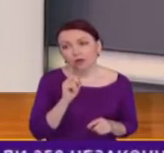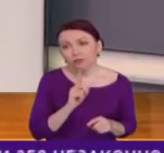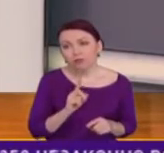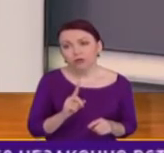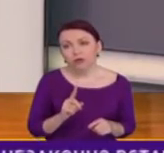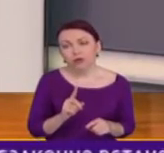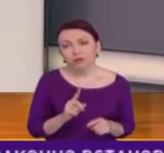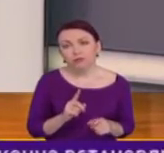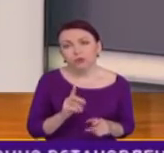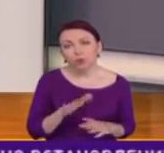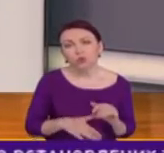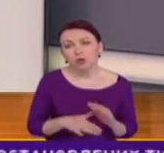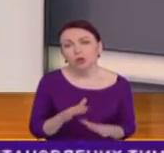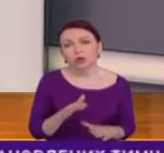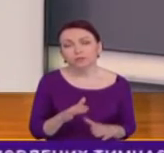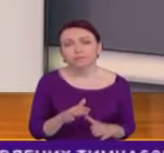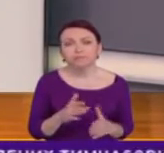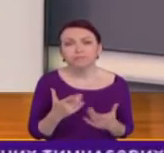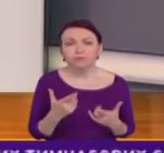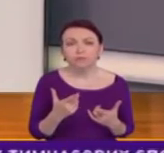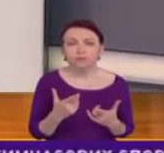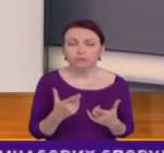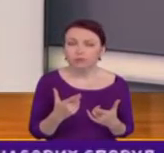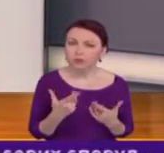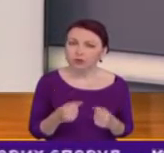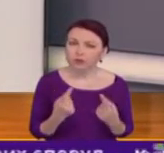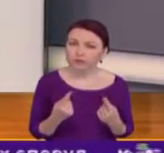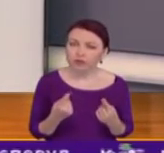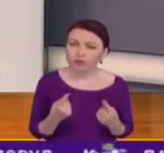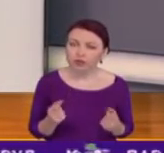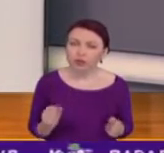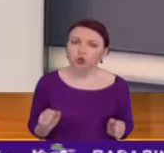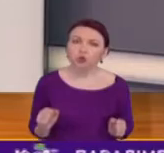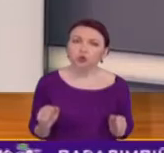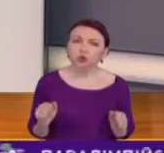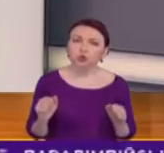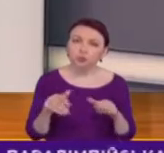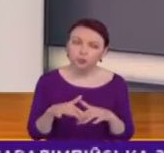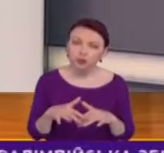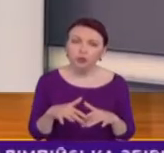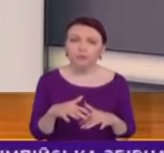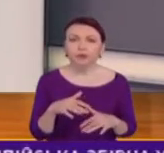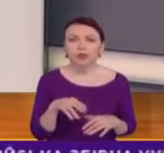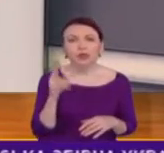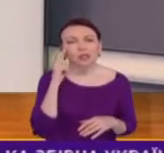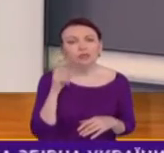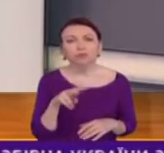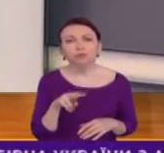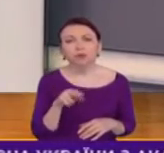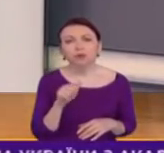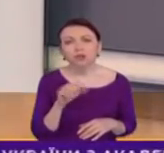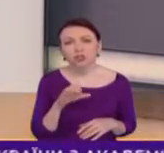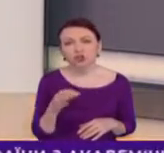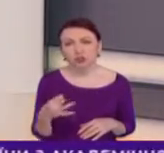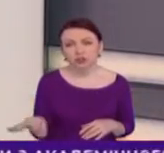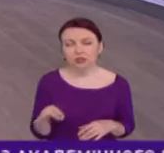саме Київпостранс проводить, де велике скупчення, вузлове скупчення, там Київпостранс за свої кошти зробили